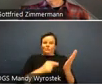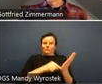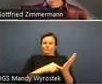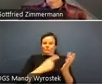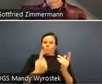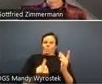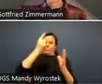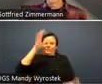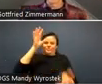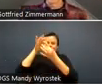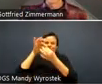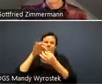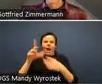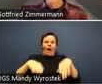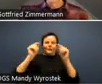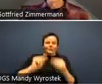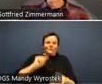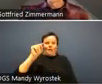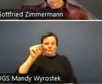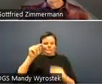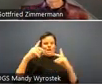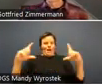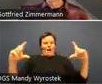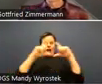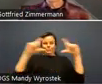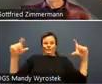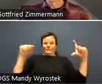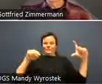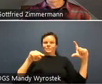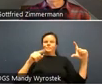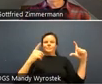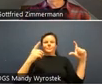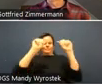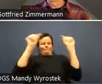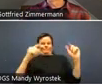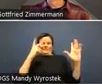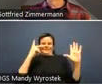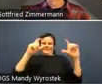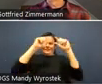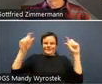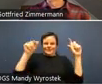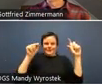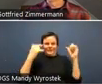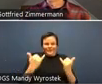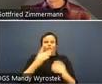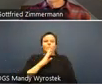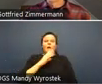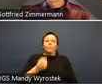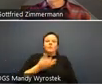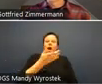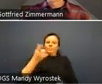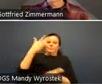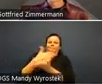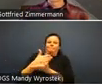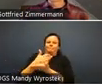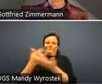nicht gesagt, dass es sich um Textecke handelt. Also wenn das wichtig ist, dann sollte man das auch als Alternativtext noch hinzufügen.